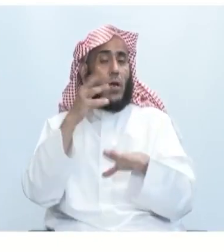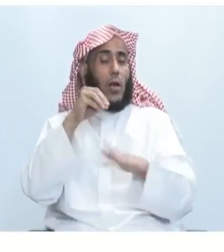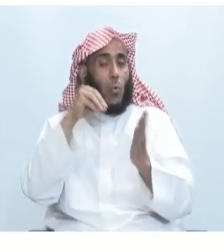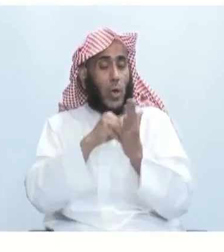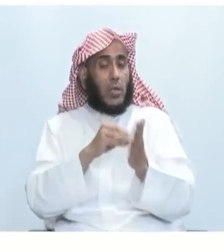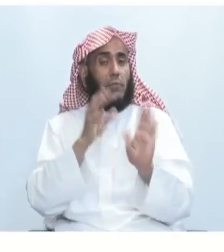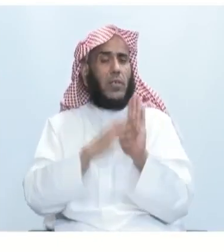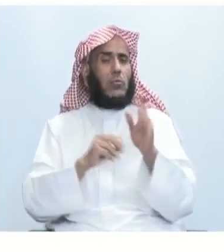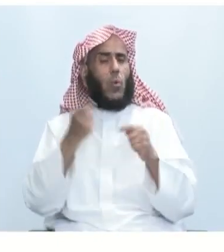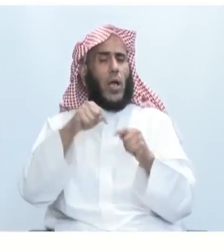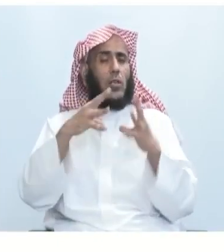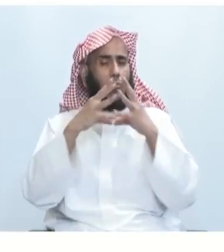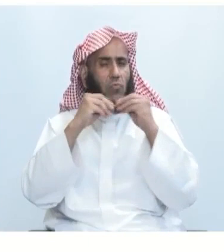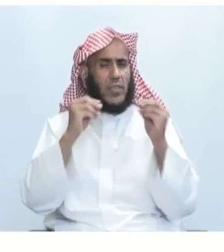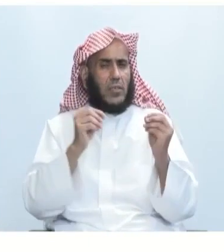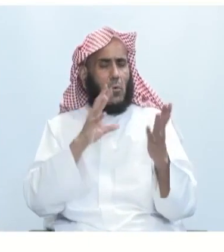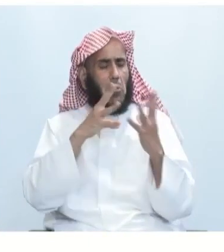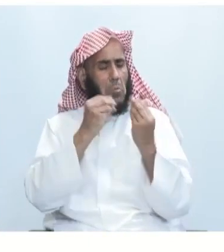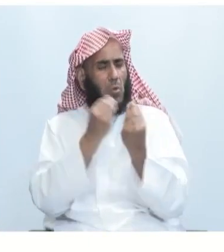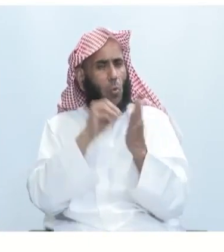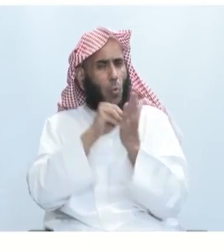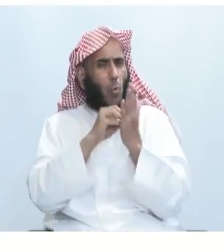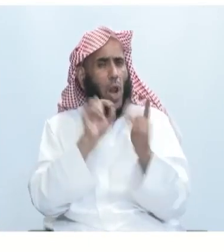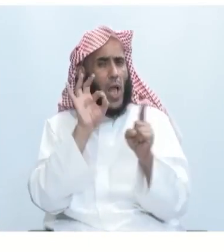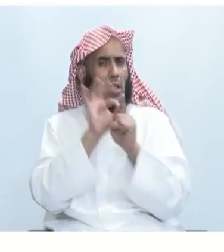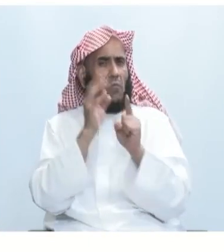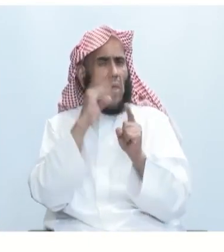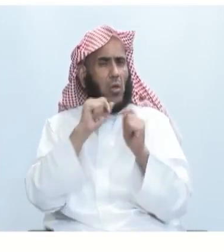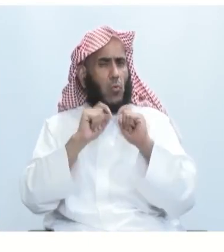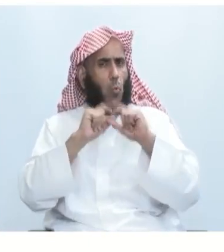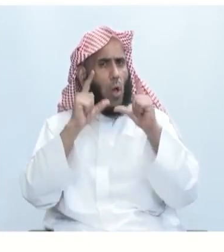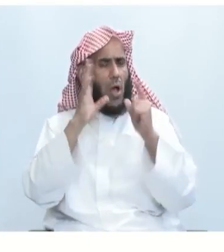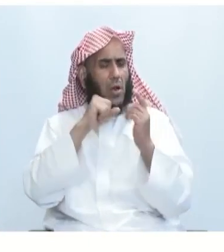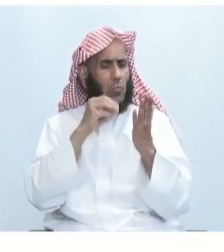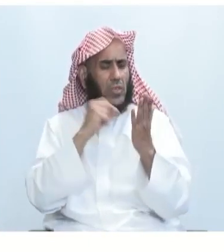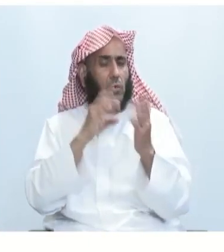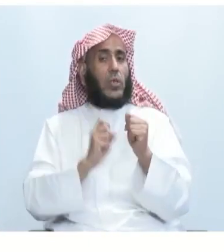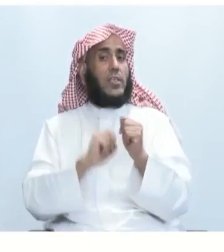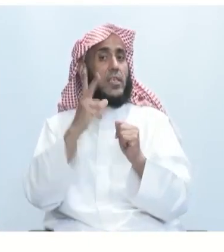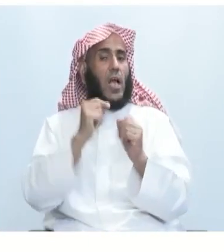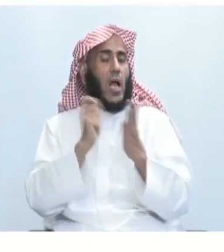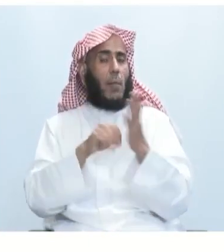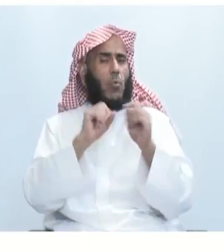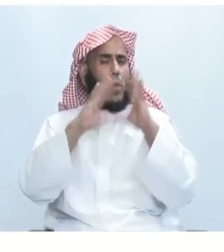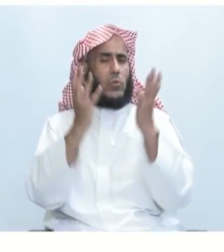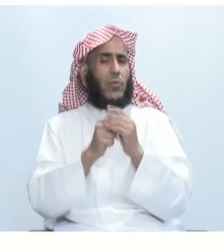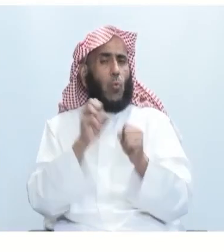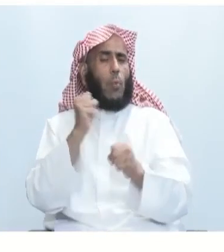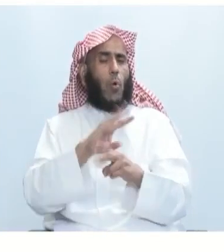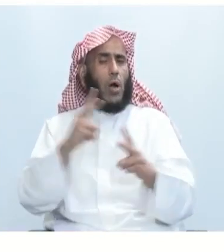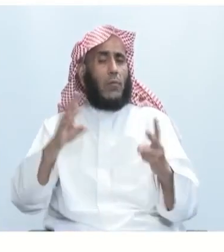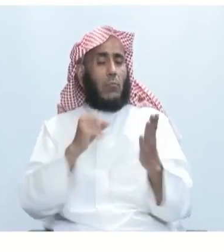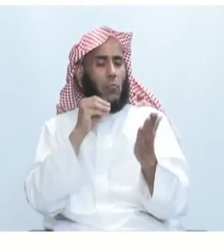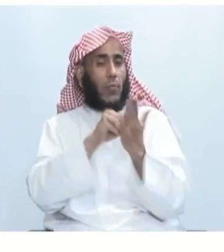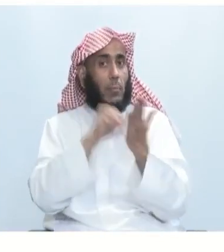النص ايضا تفسر التلميحات والتضمينات والاهداف غير المصرح بها في هذا النص وتستنتج احكاما واوصاف ومواقف تضمنها النص ولم